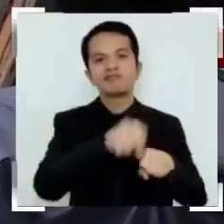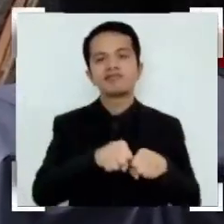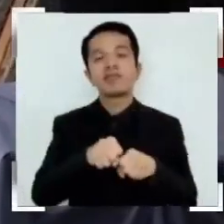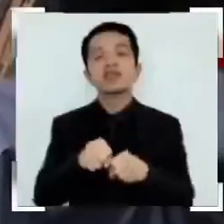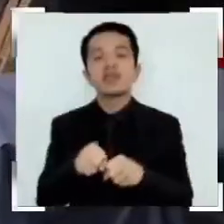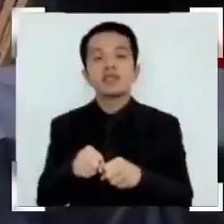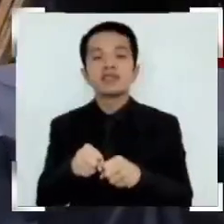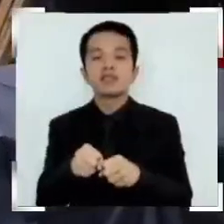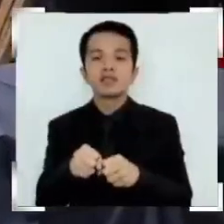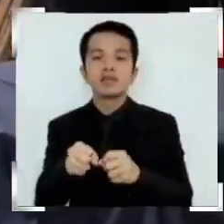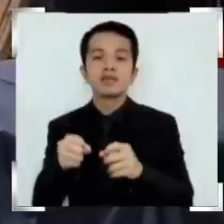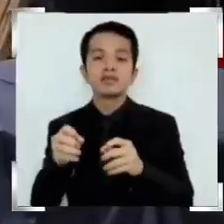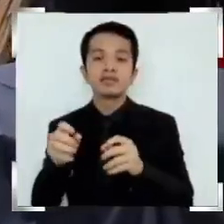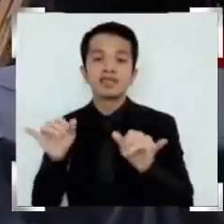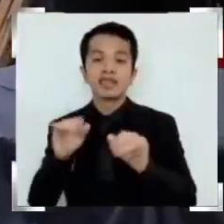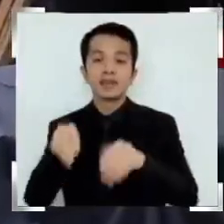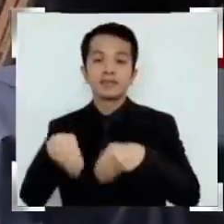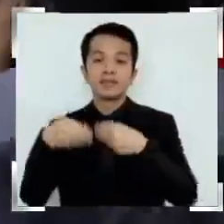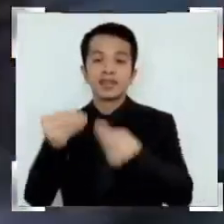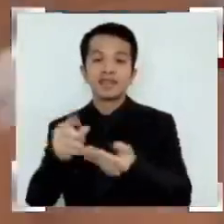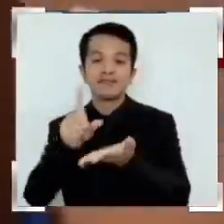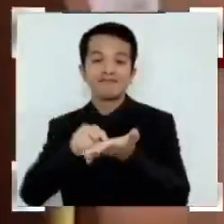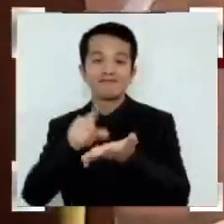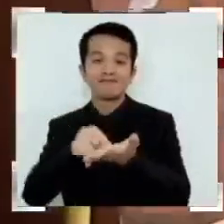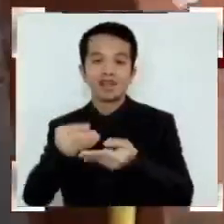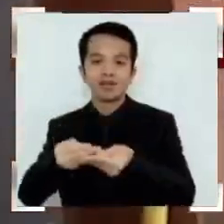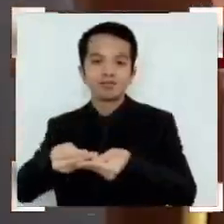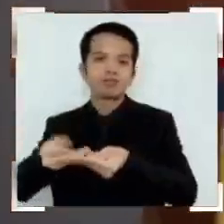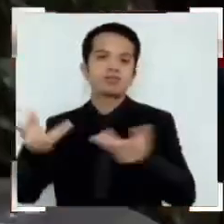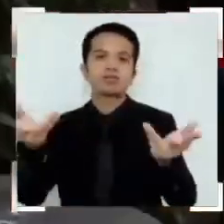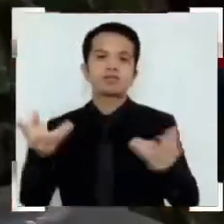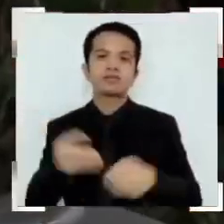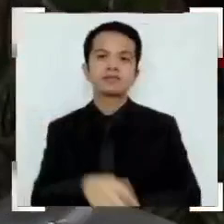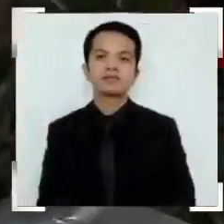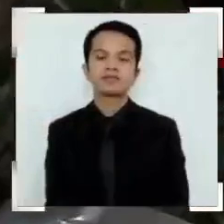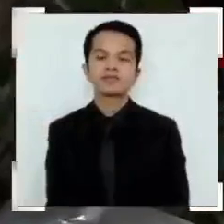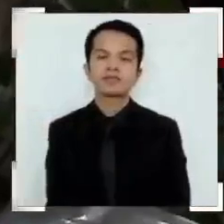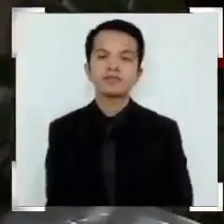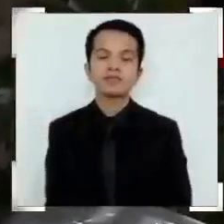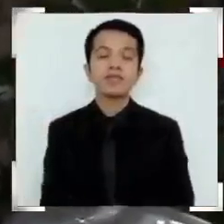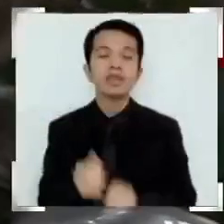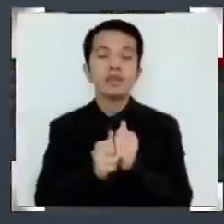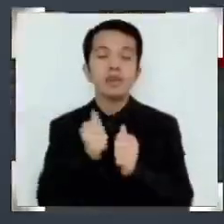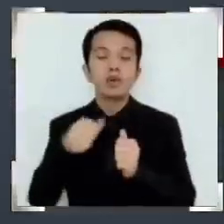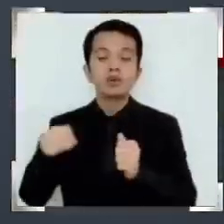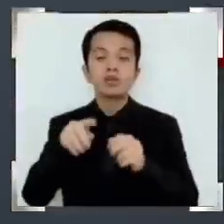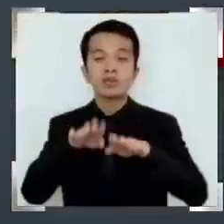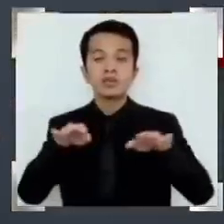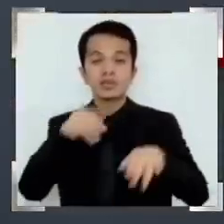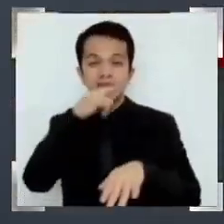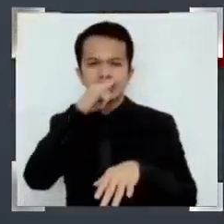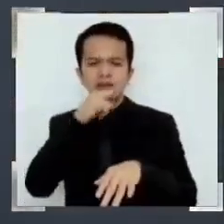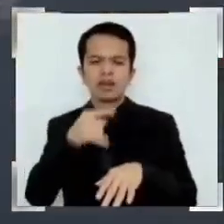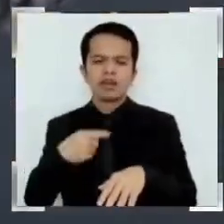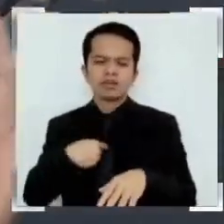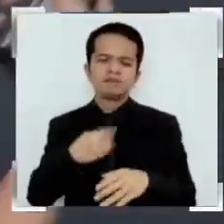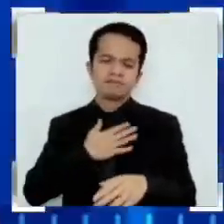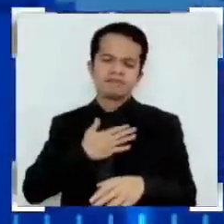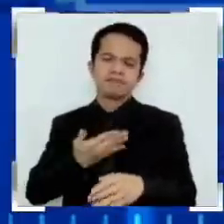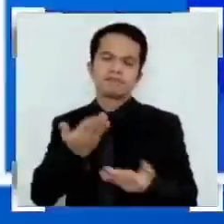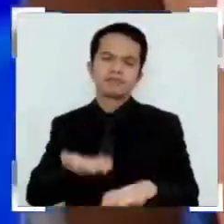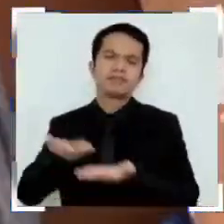kopya sa nasabing kautusan ng barangay. Karamihan naman sa mga bata kusang ibinigay sa mga taga-barangay ang kanilang